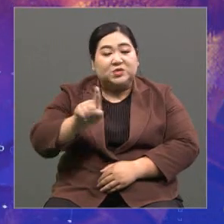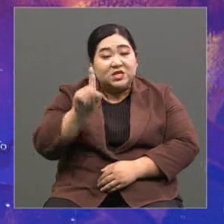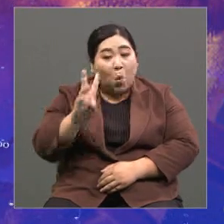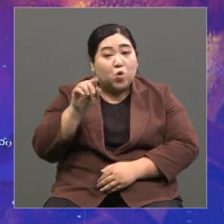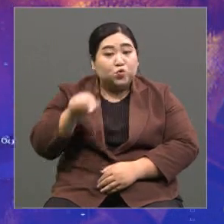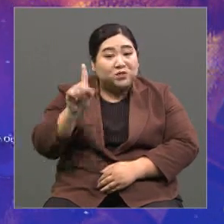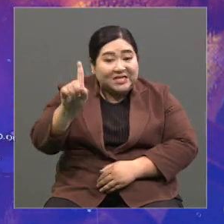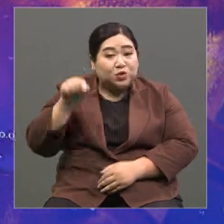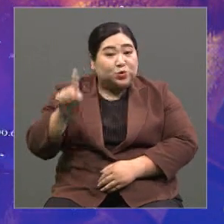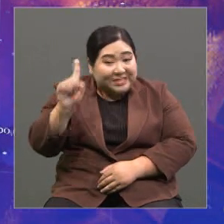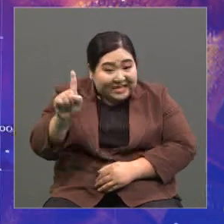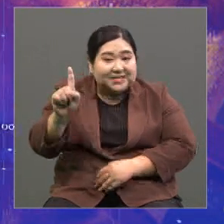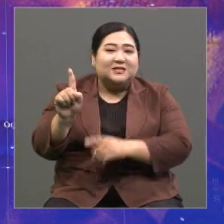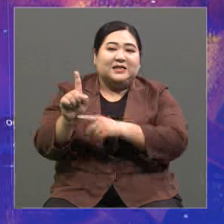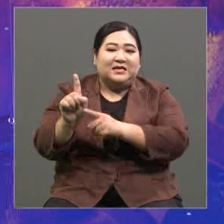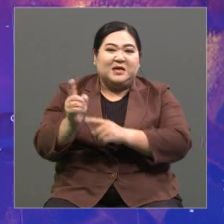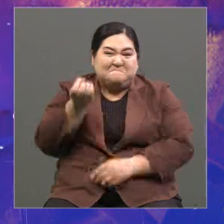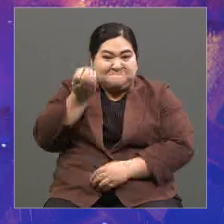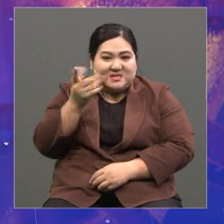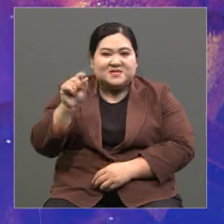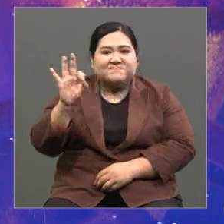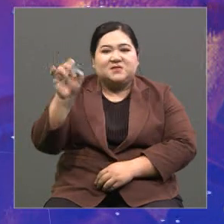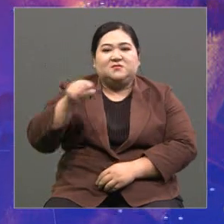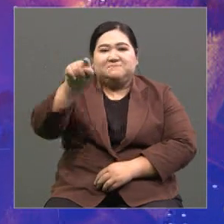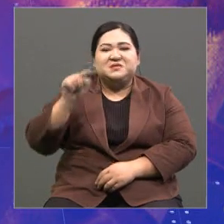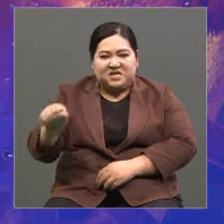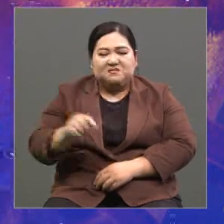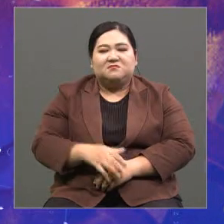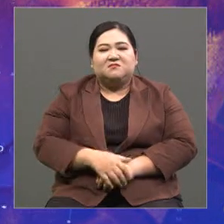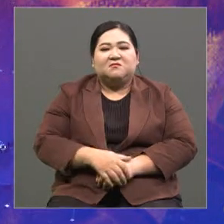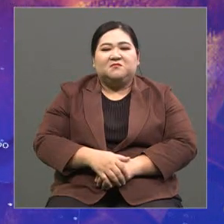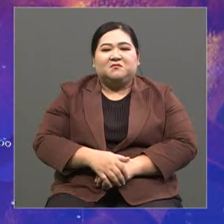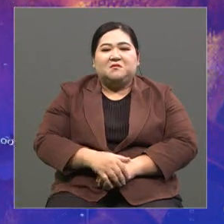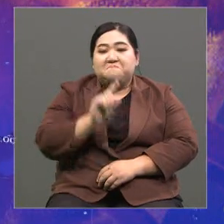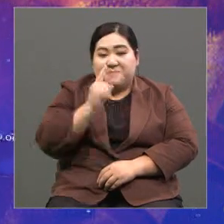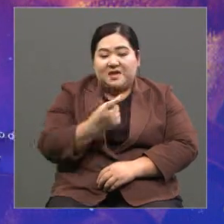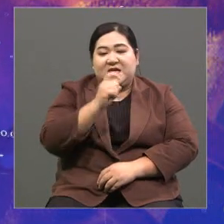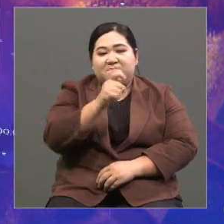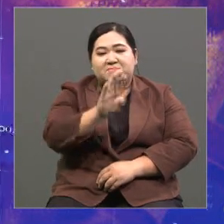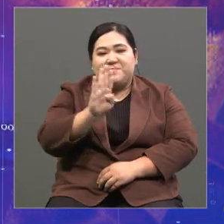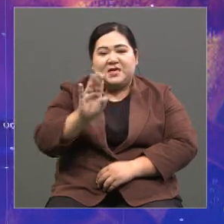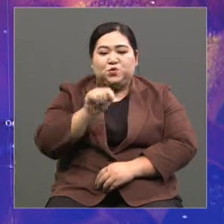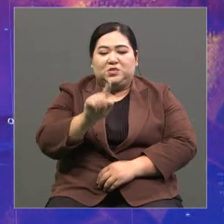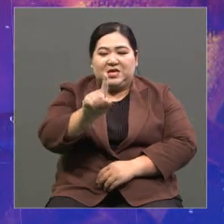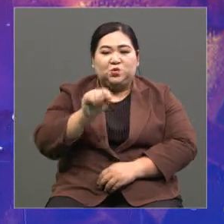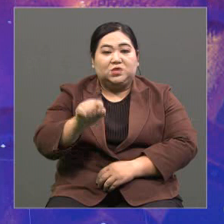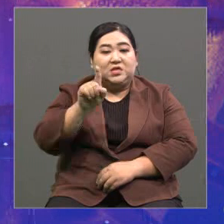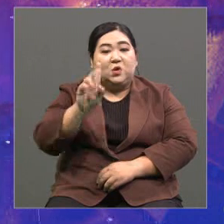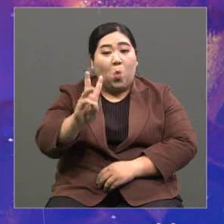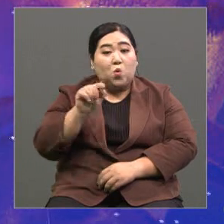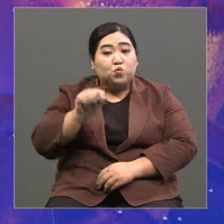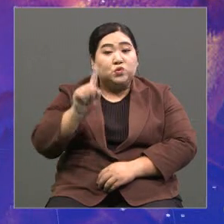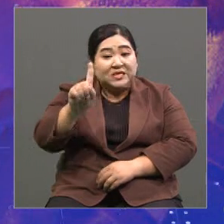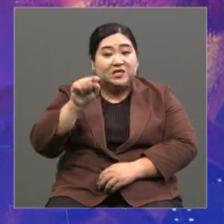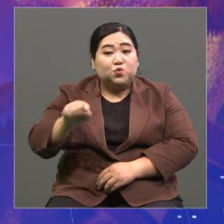เติมไปอีกเนี่ยนะครับเหนือกว่าประมาณ 29%ขณะที่xbd.1.16.1